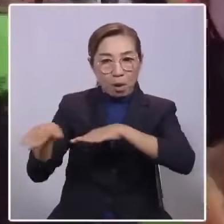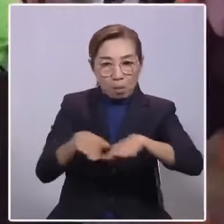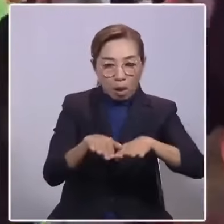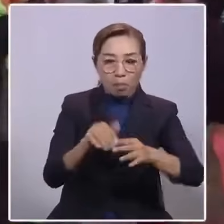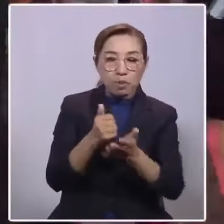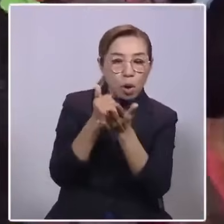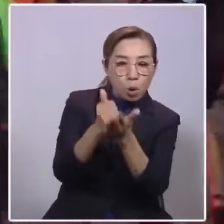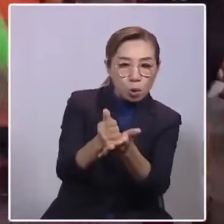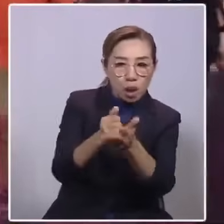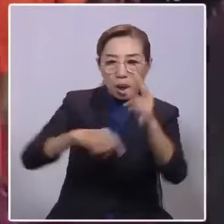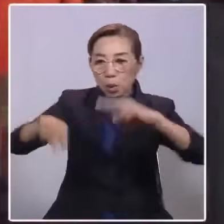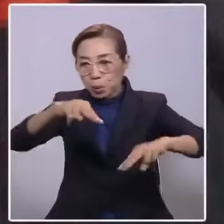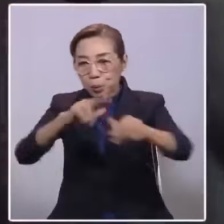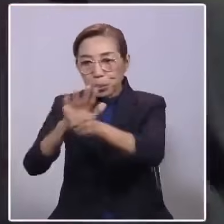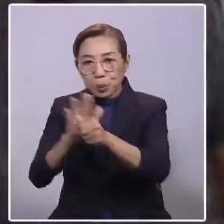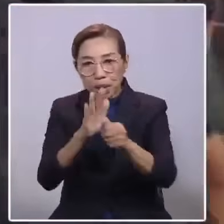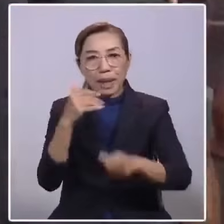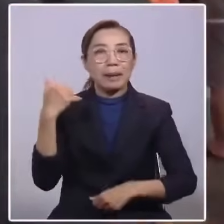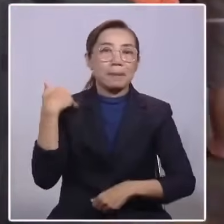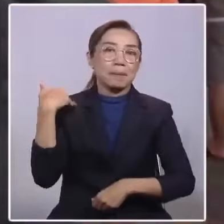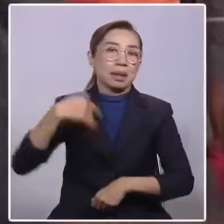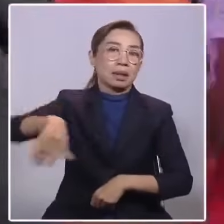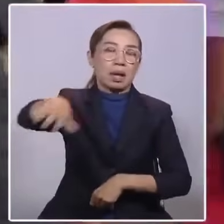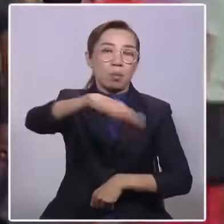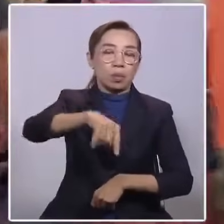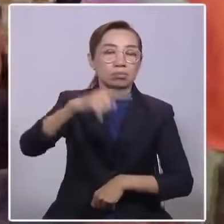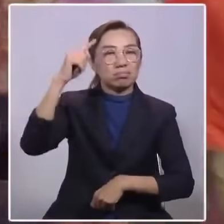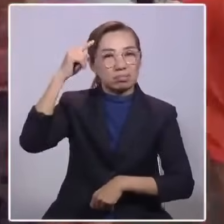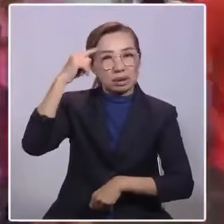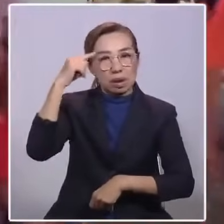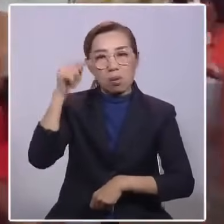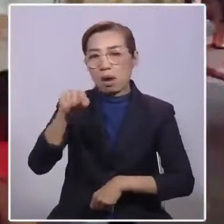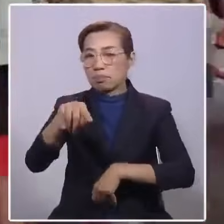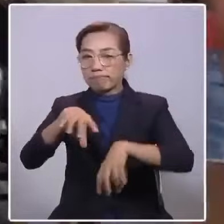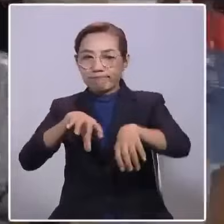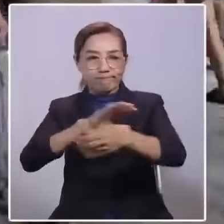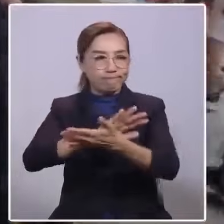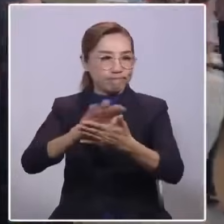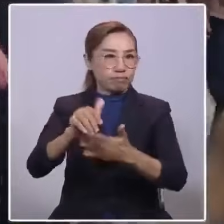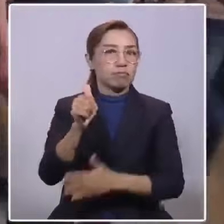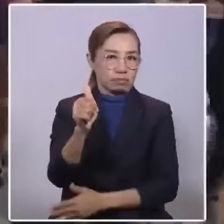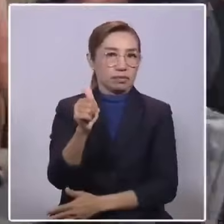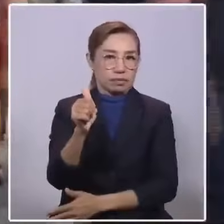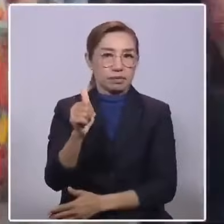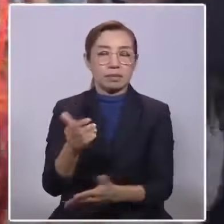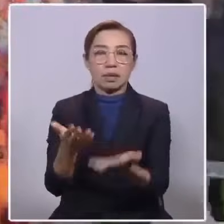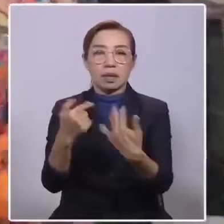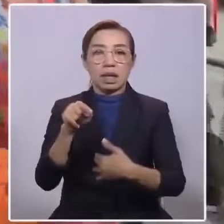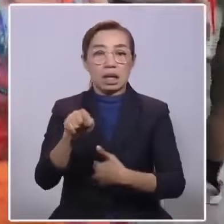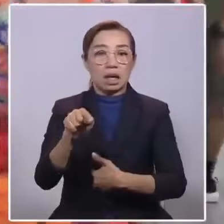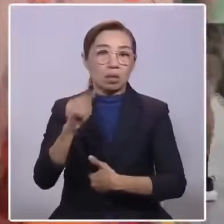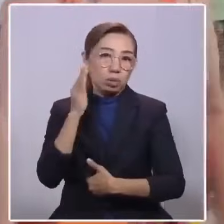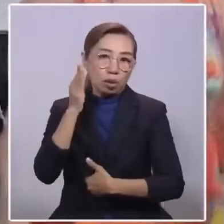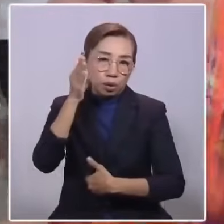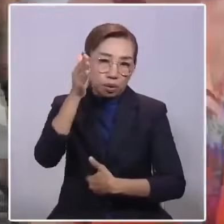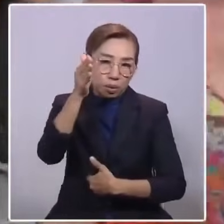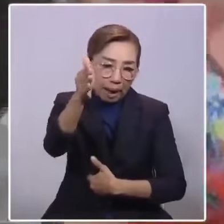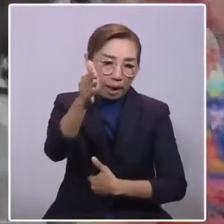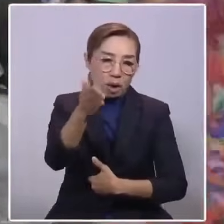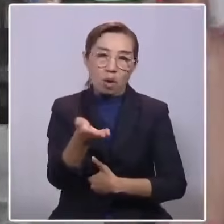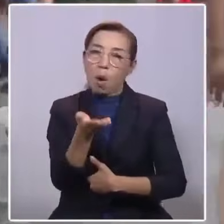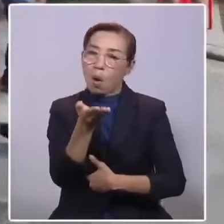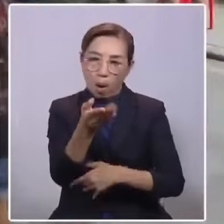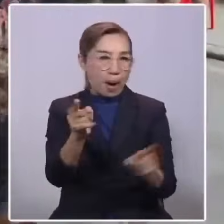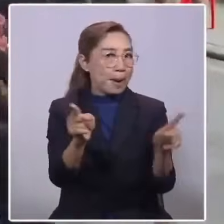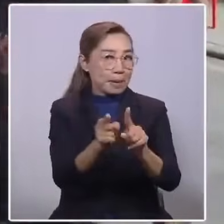แลความปลอดภัยนักท่องเที่ยวผู้ประกอบการในพื้นที่ก็คิดว่าทุกอย่างเป็นไปเรียบร้อยนะคะแล้วก็วันต่อๆไปก็ขอให้เรียบ